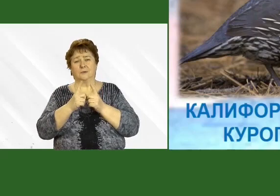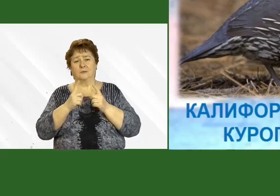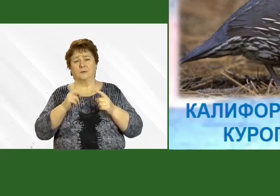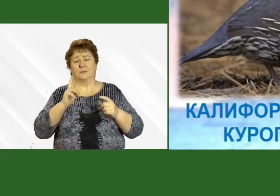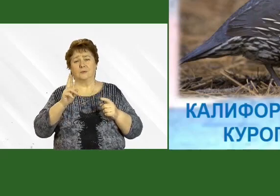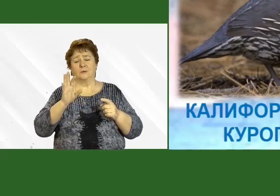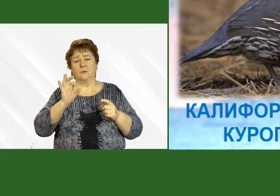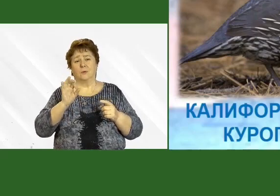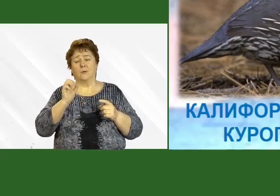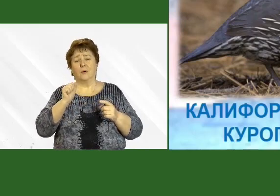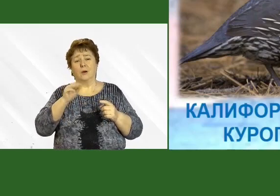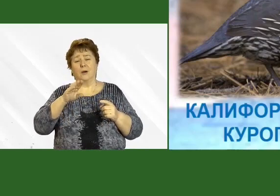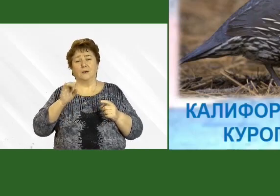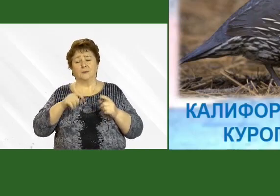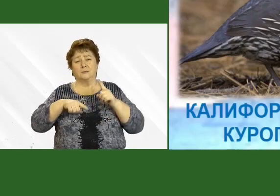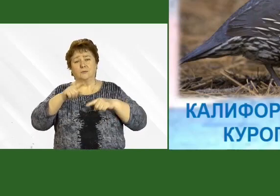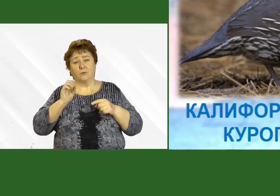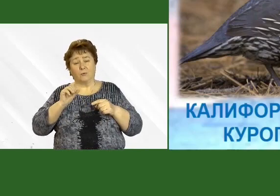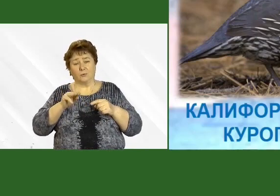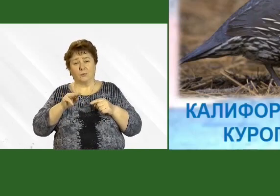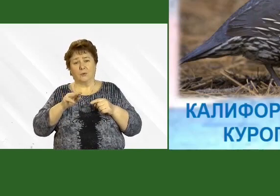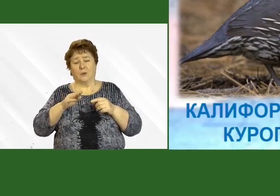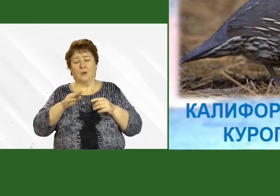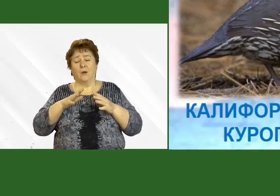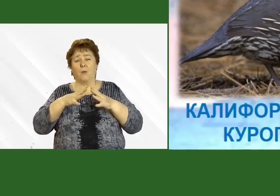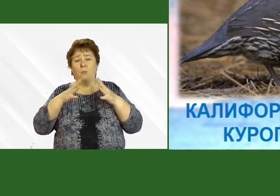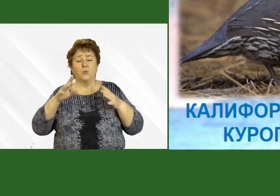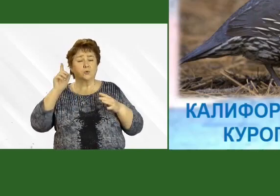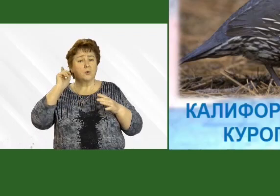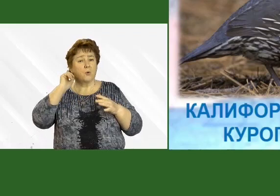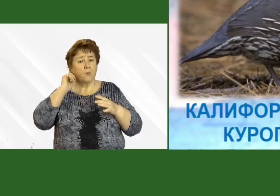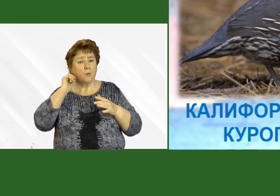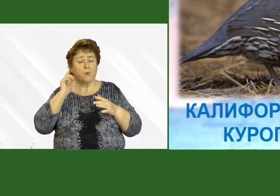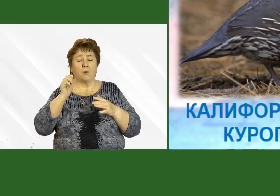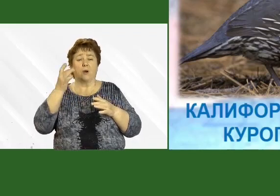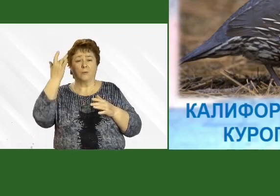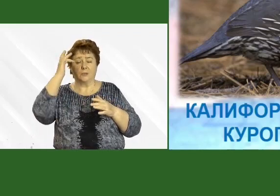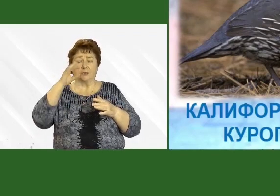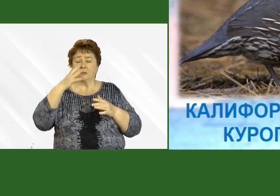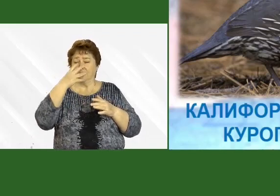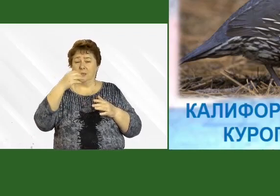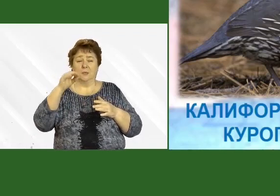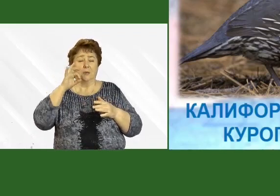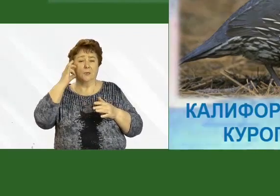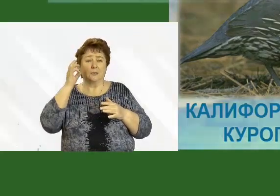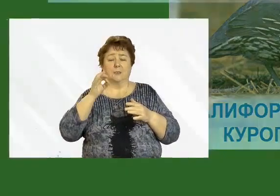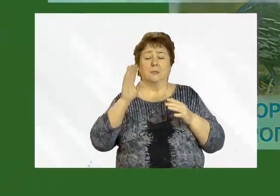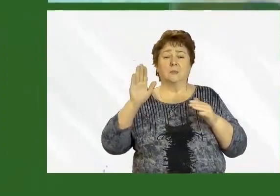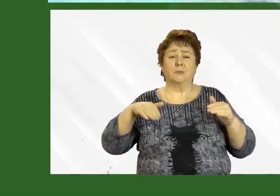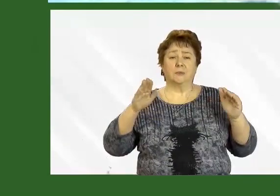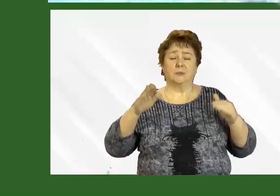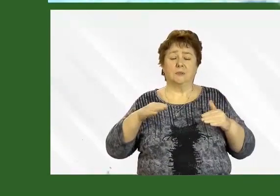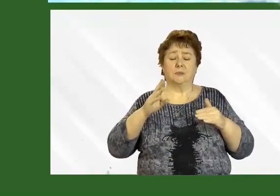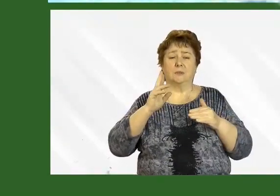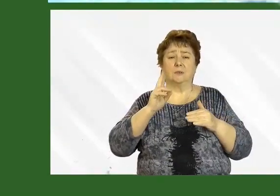quote родственники енотов большой муха я американская лисица из птиц